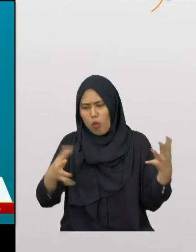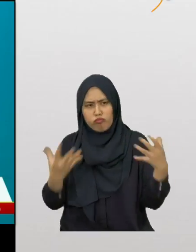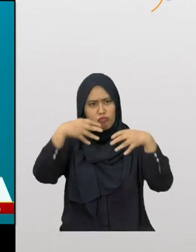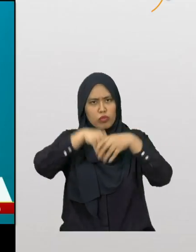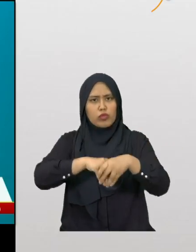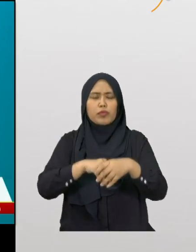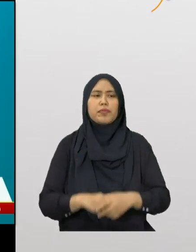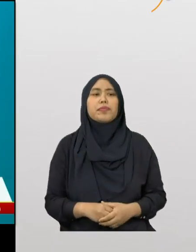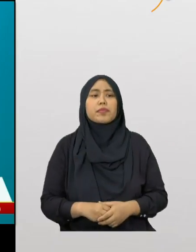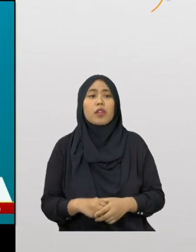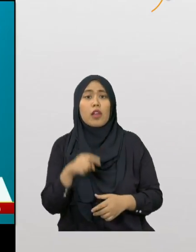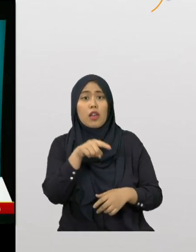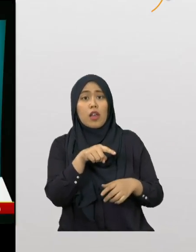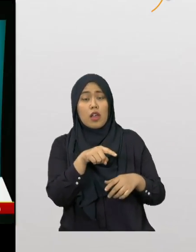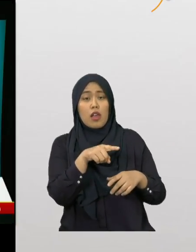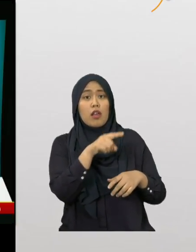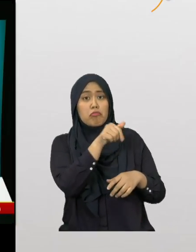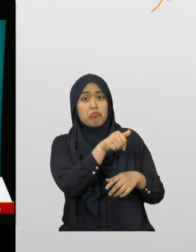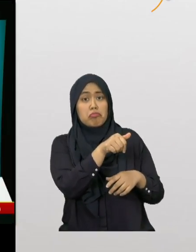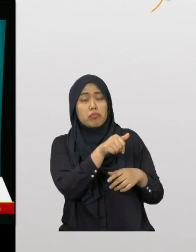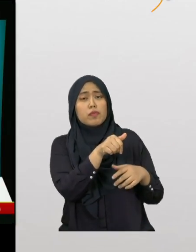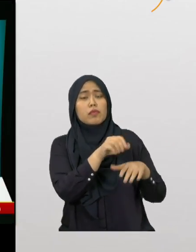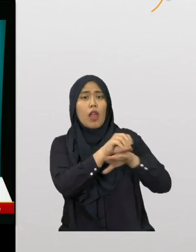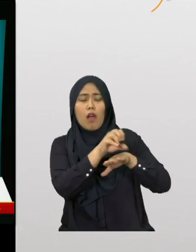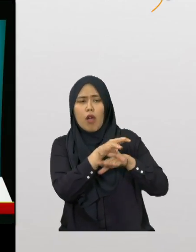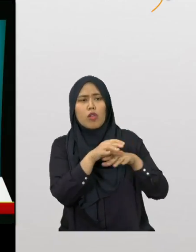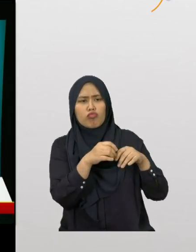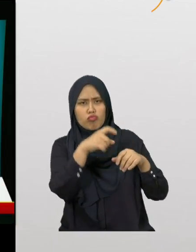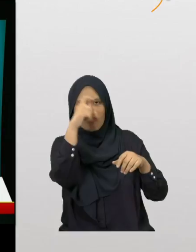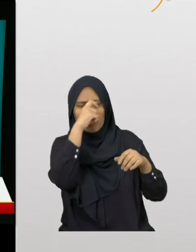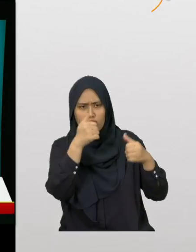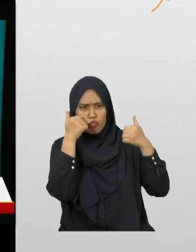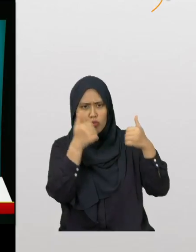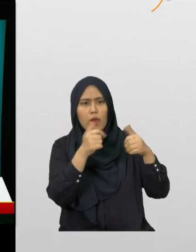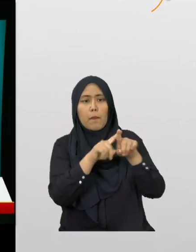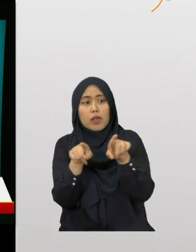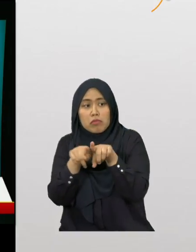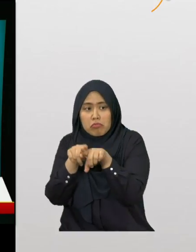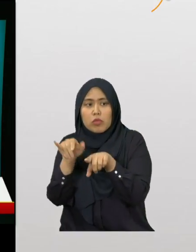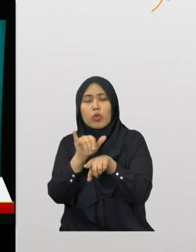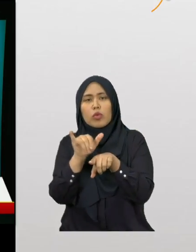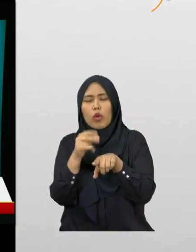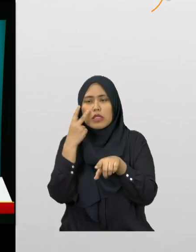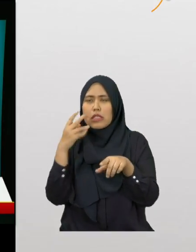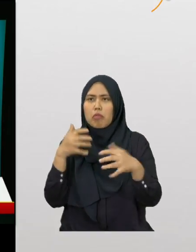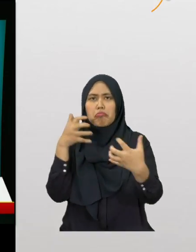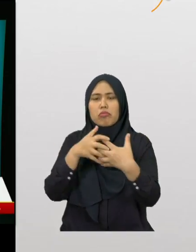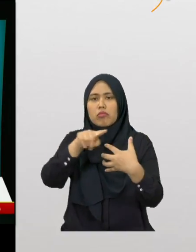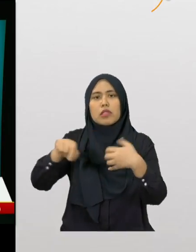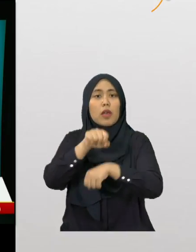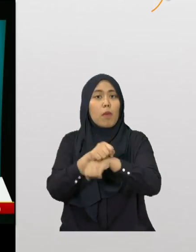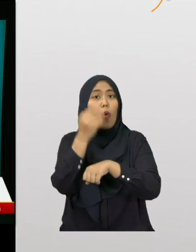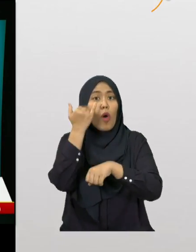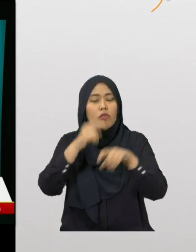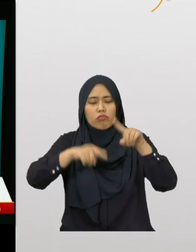Nasihat itu relevan secara umum, tetapi ia sangat penting sekali di Singapura yang berbilang kaum dan agama.